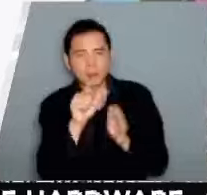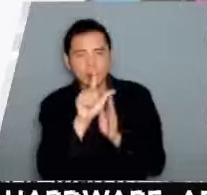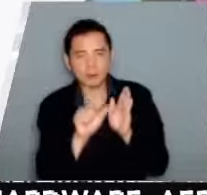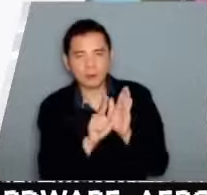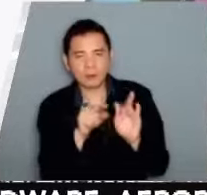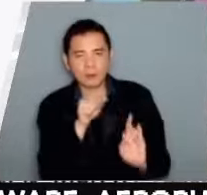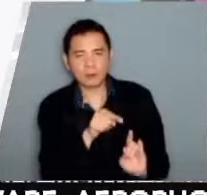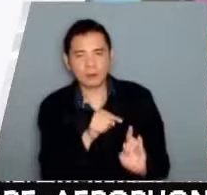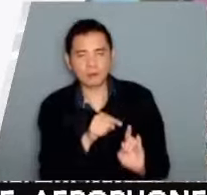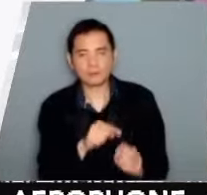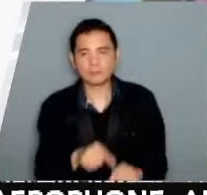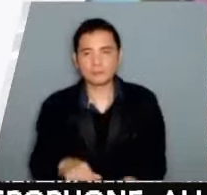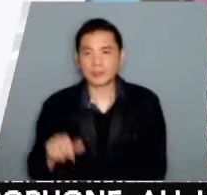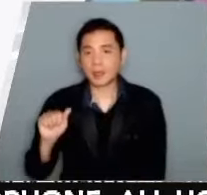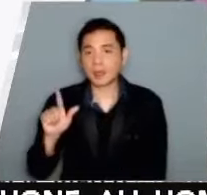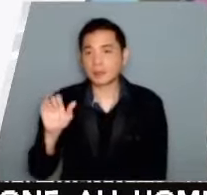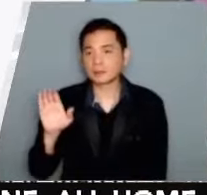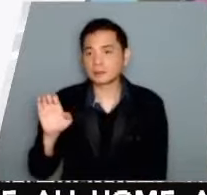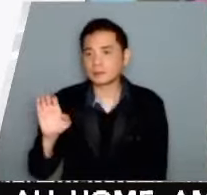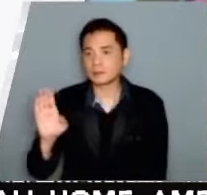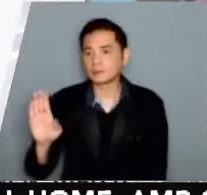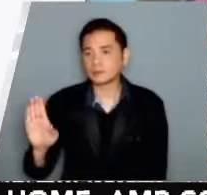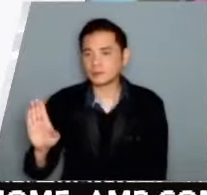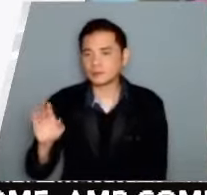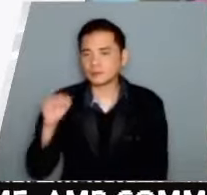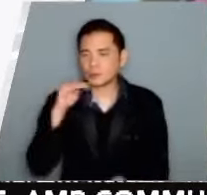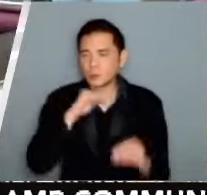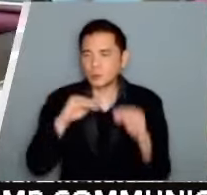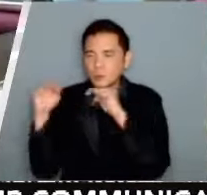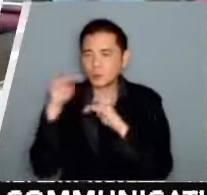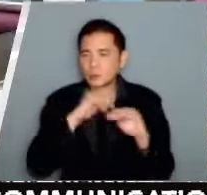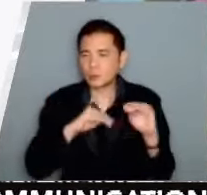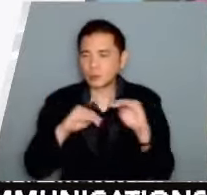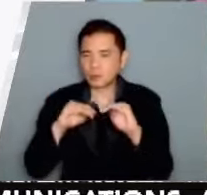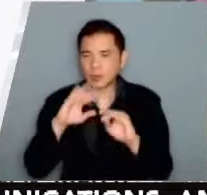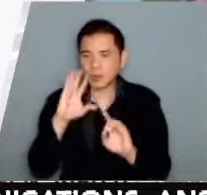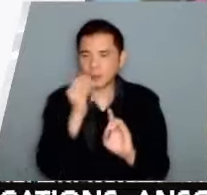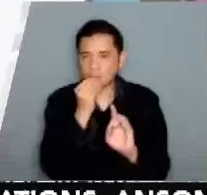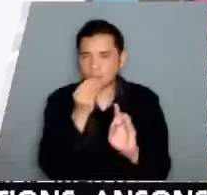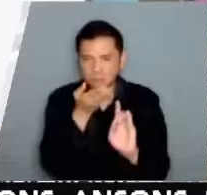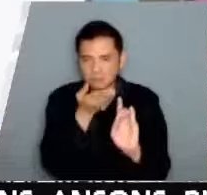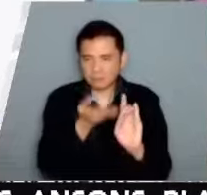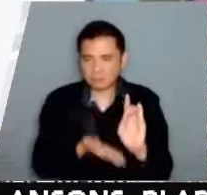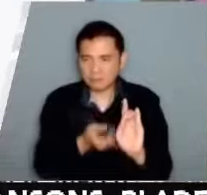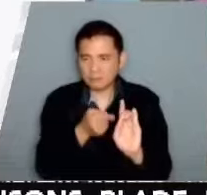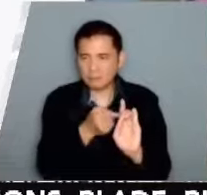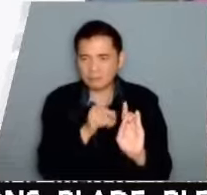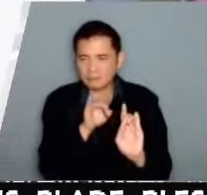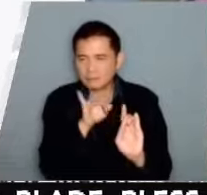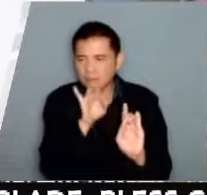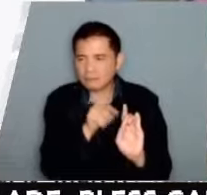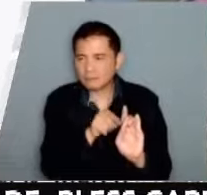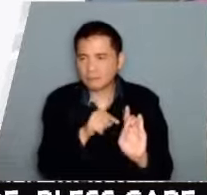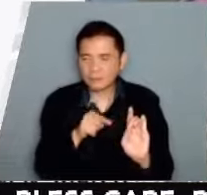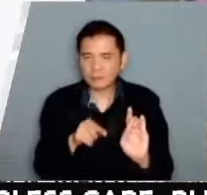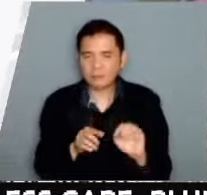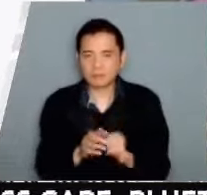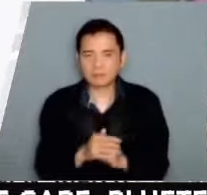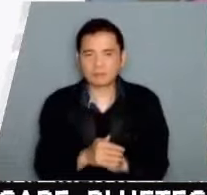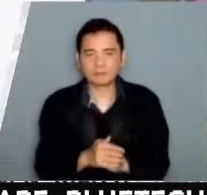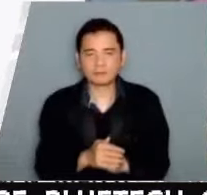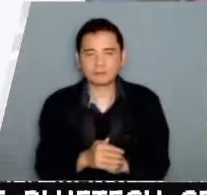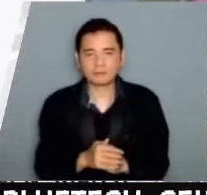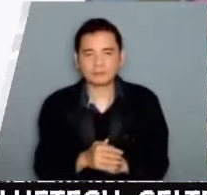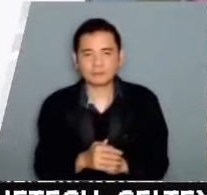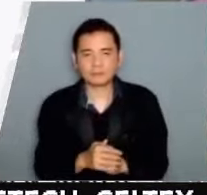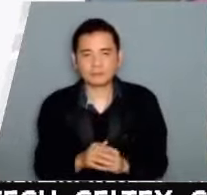Go tungkol sa koneksyon niya sa Pogo at sa pagkatao niya. Hindi naman daw masyadong pinagtunan ng pansin si Go. Ayaw lang daw ng mga